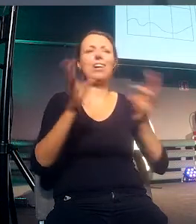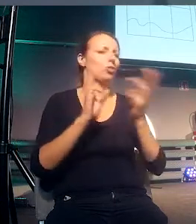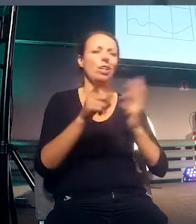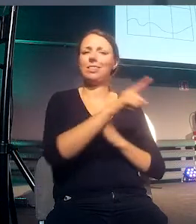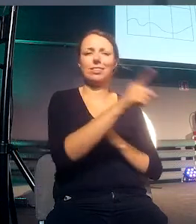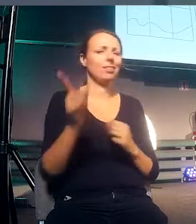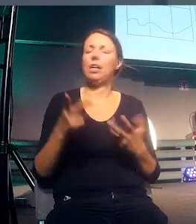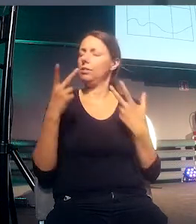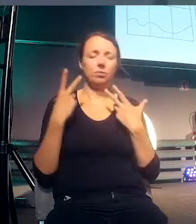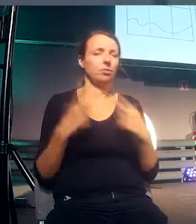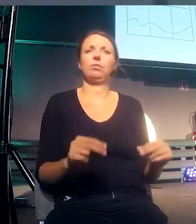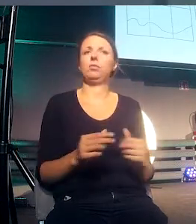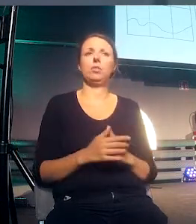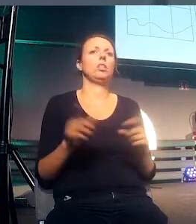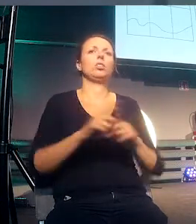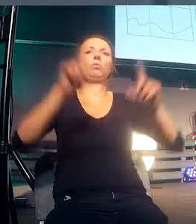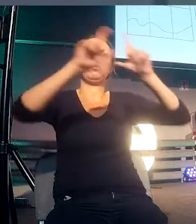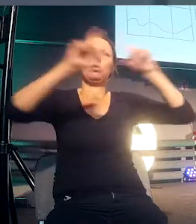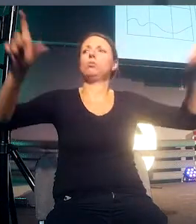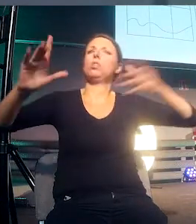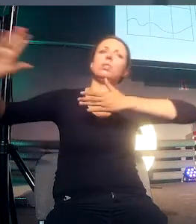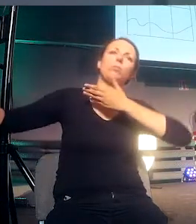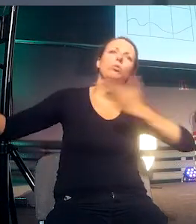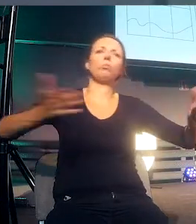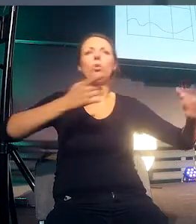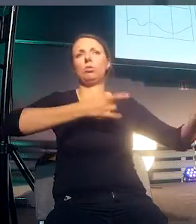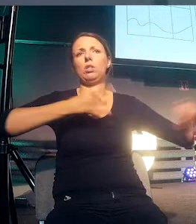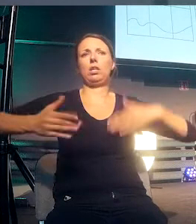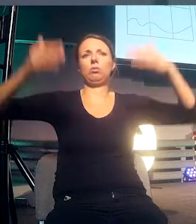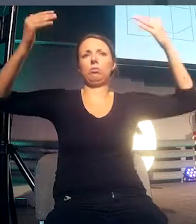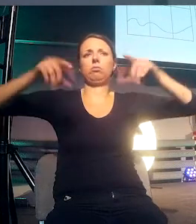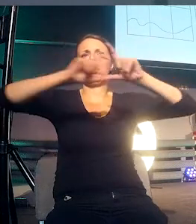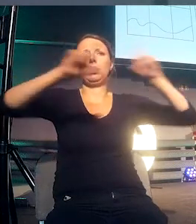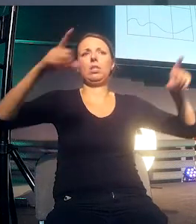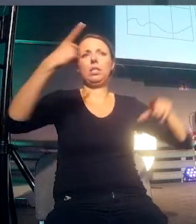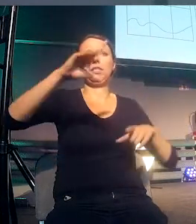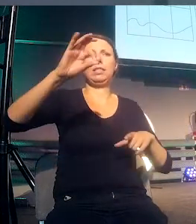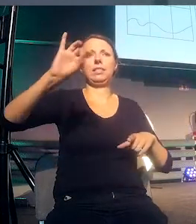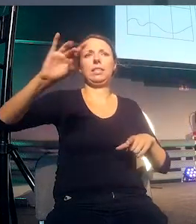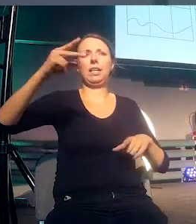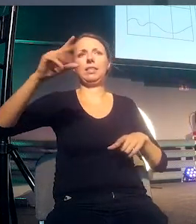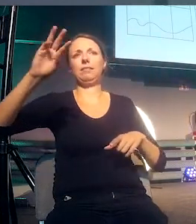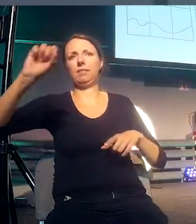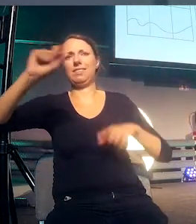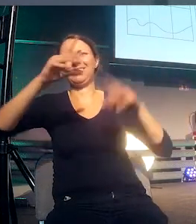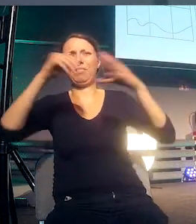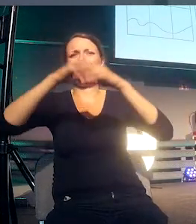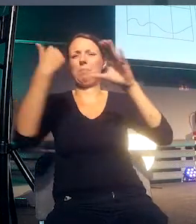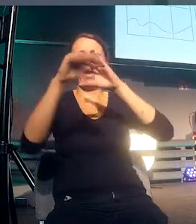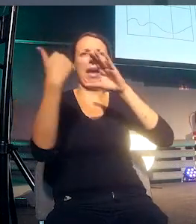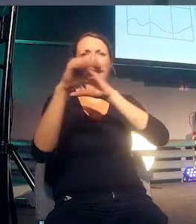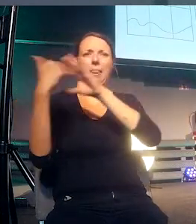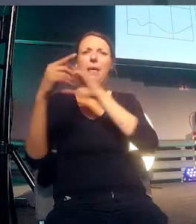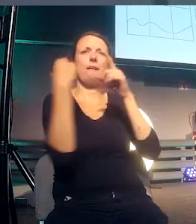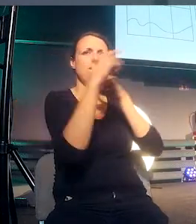robimy nagłówka, zaproszenie w Outlooku o nazwie warsztaty design thinking, feature X,